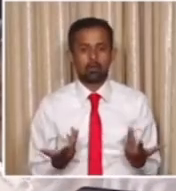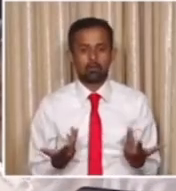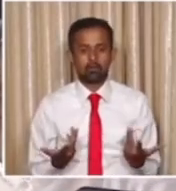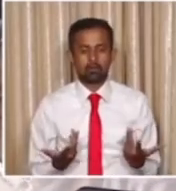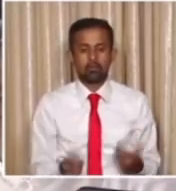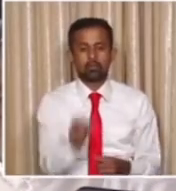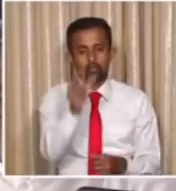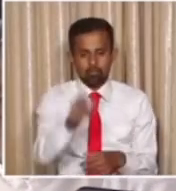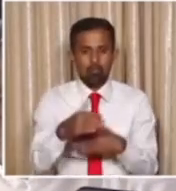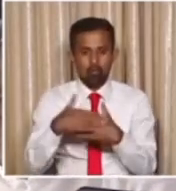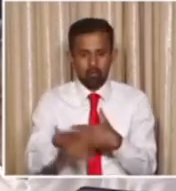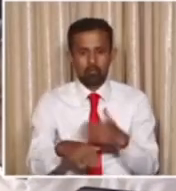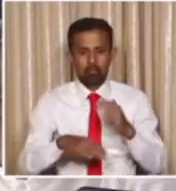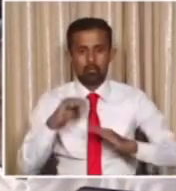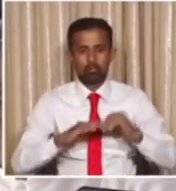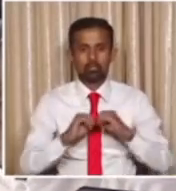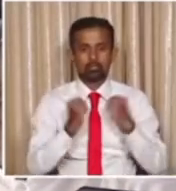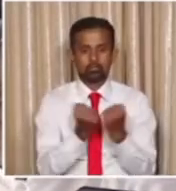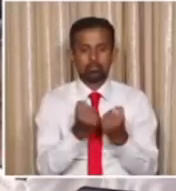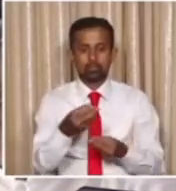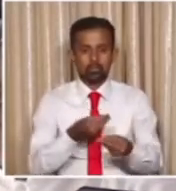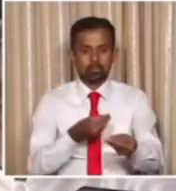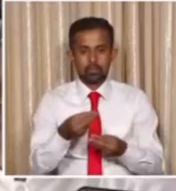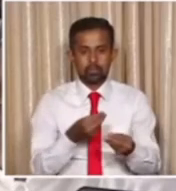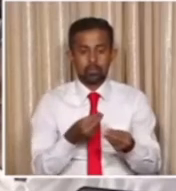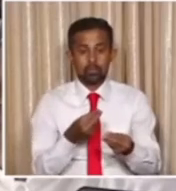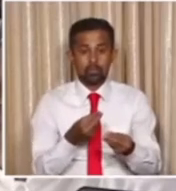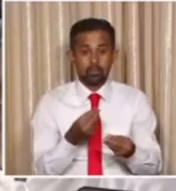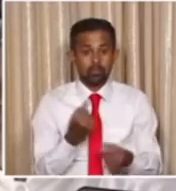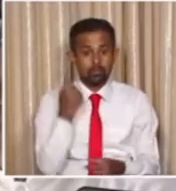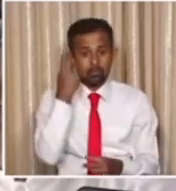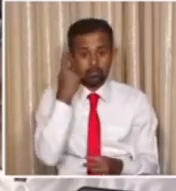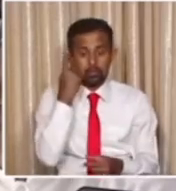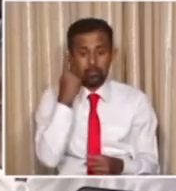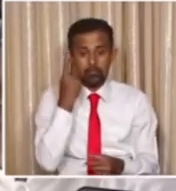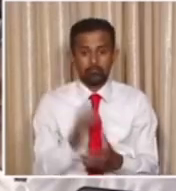ඉතින් ඔබතුමා අධ්‍යක්ෂීම් තියෙන වෘත්තීය සමිතිත් එක්ක ගනුදෙනු කරන ජ්‍යෙෂ්ඨ